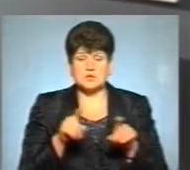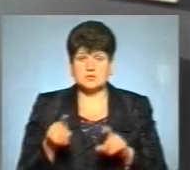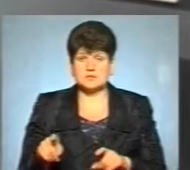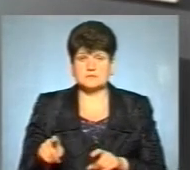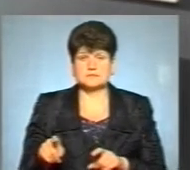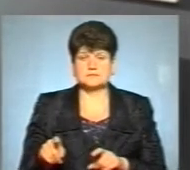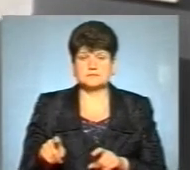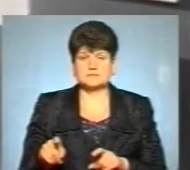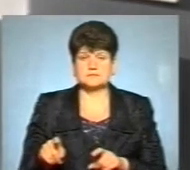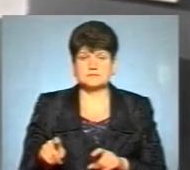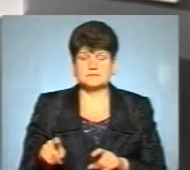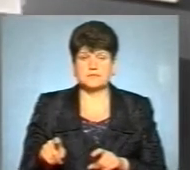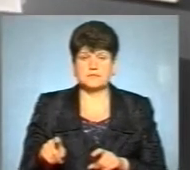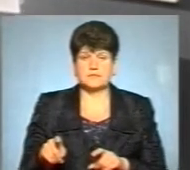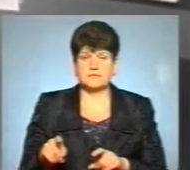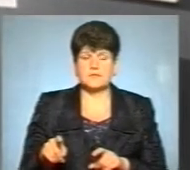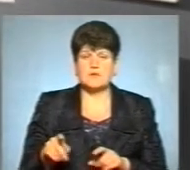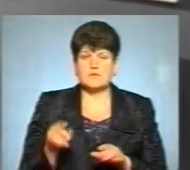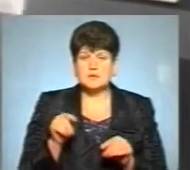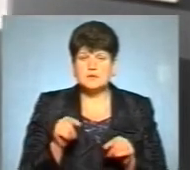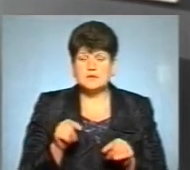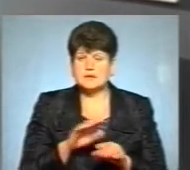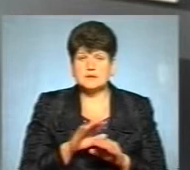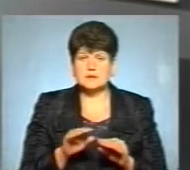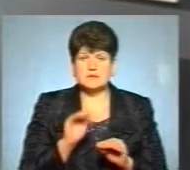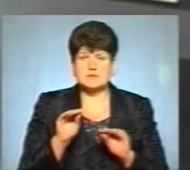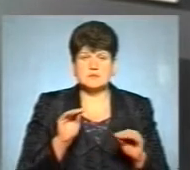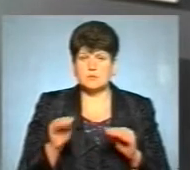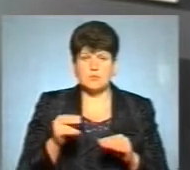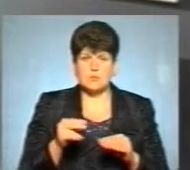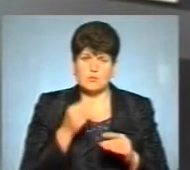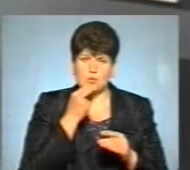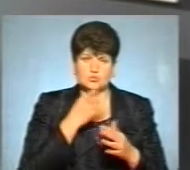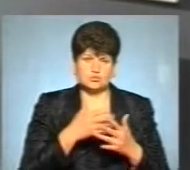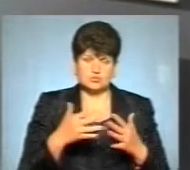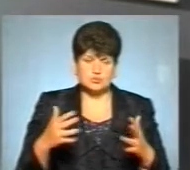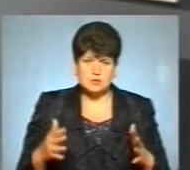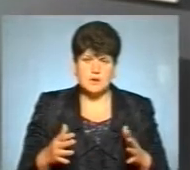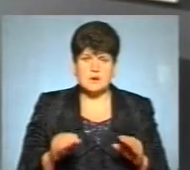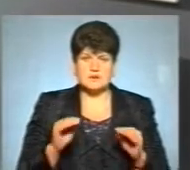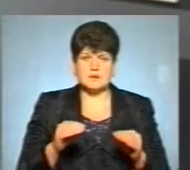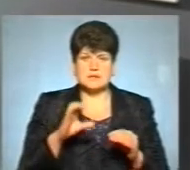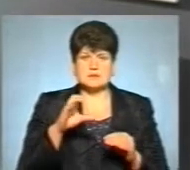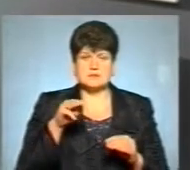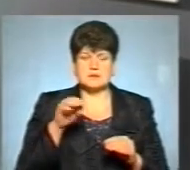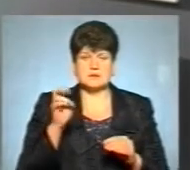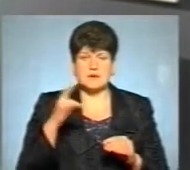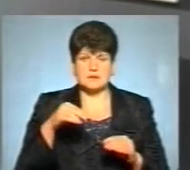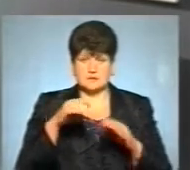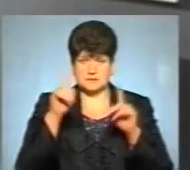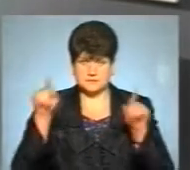звані QR-супермаркети. Вони не виставляють продукцію, а вони виставляють стенди. Йдучи в